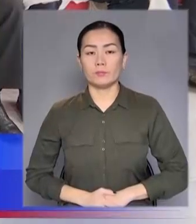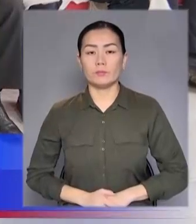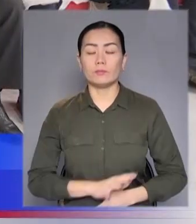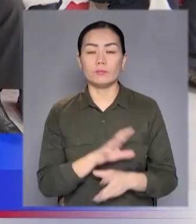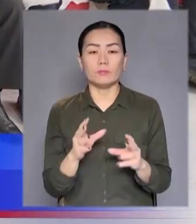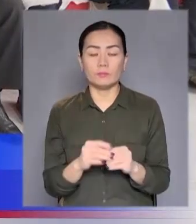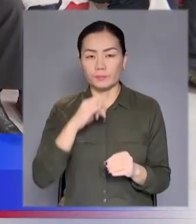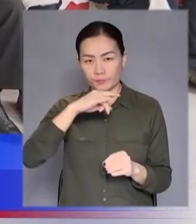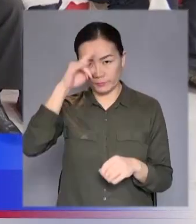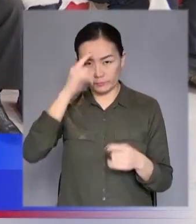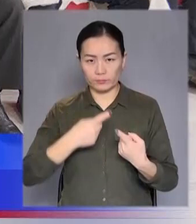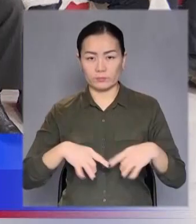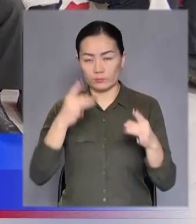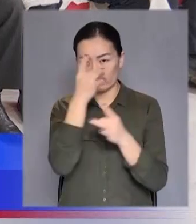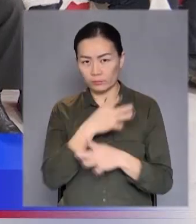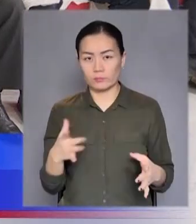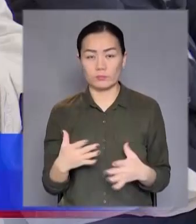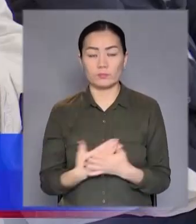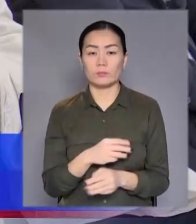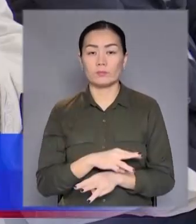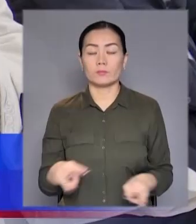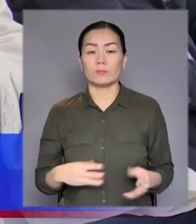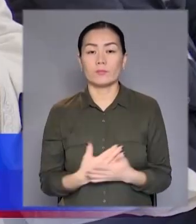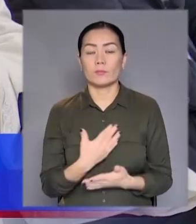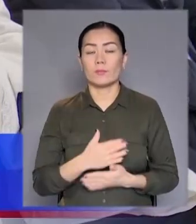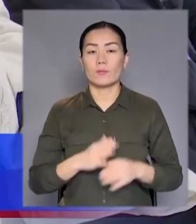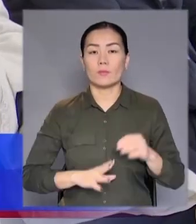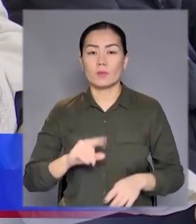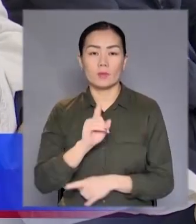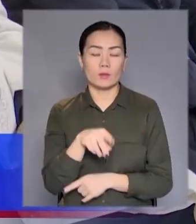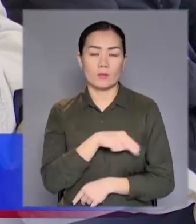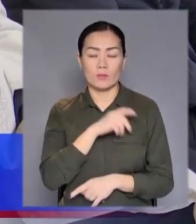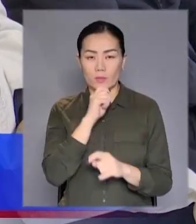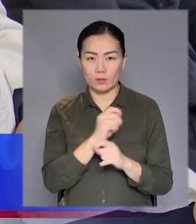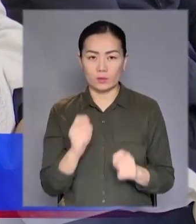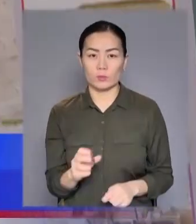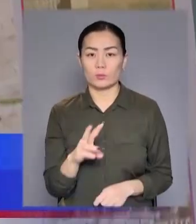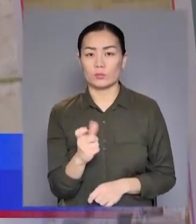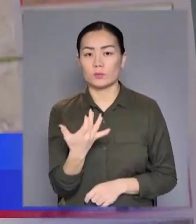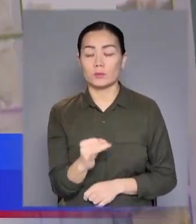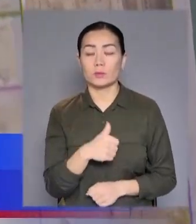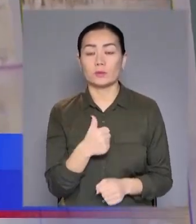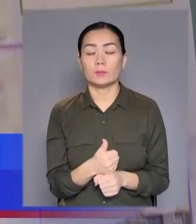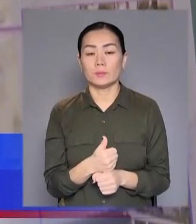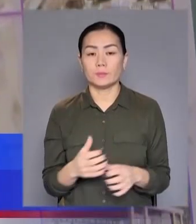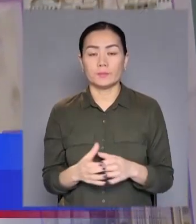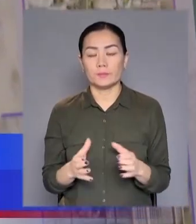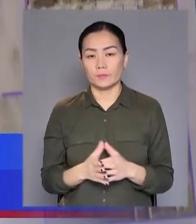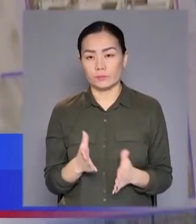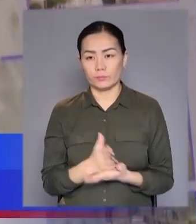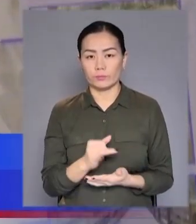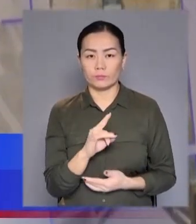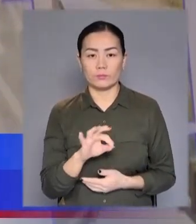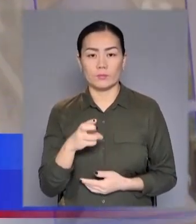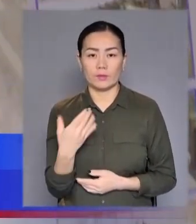Шара соңында Қазақстан Республикасы Мәдениет және Ақпарат министрлігінің мәдениет саласының үздігі төсбелгісі мен музей қорықтың бас қор сақтаушысы